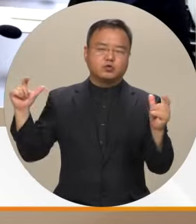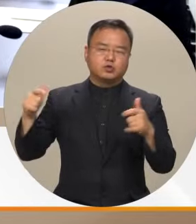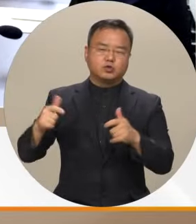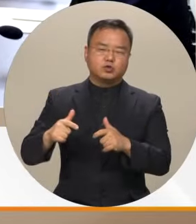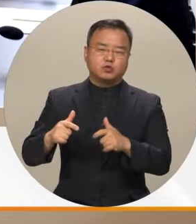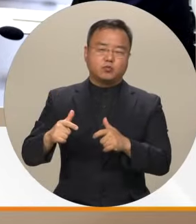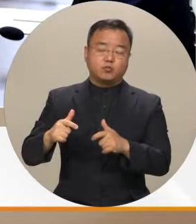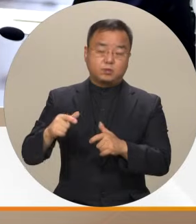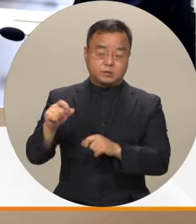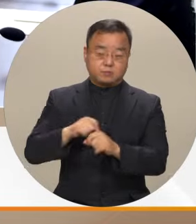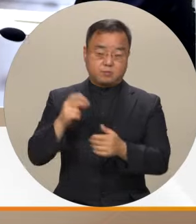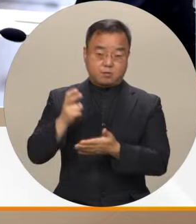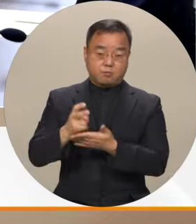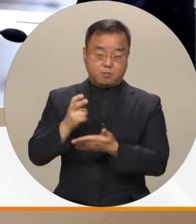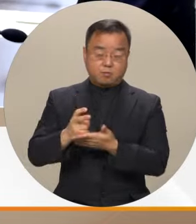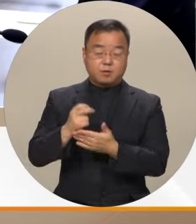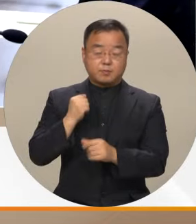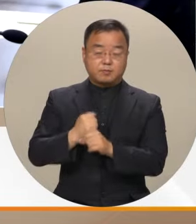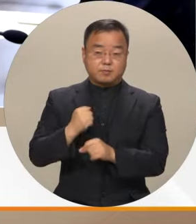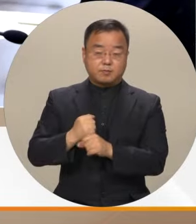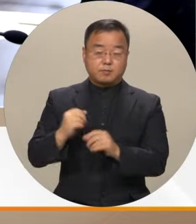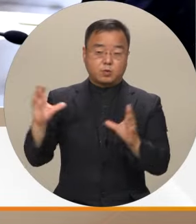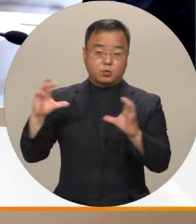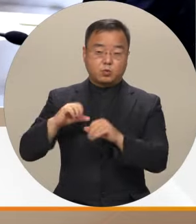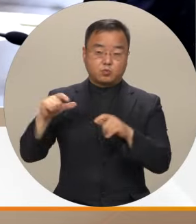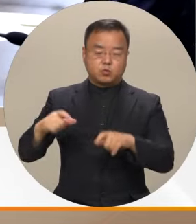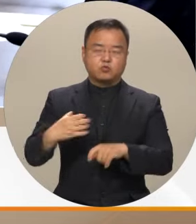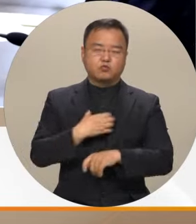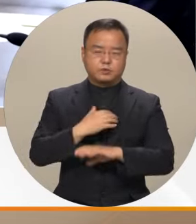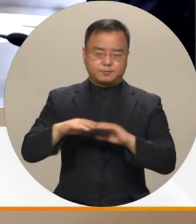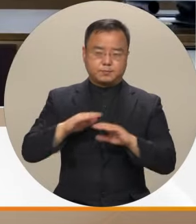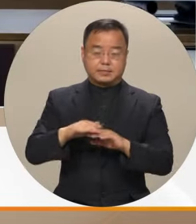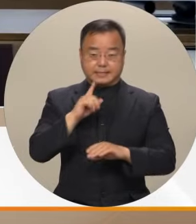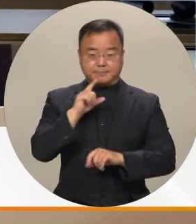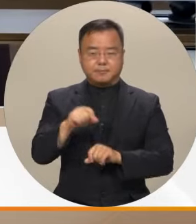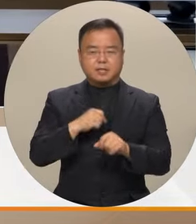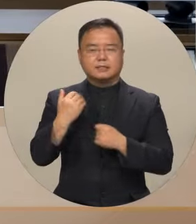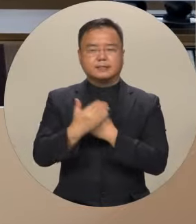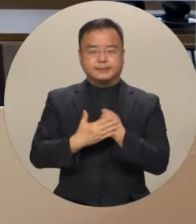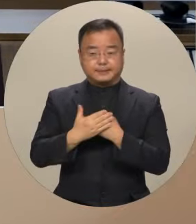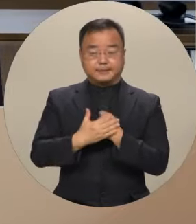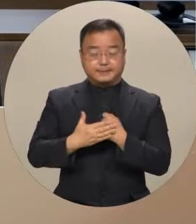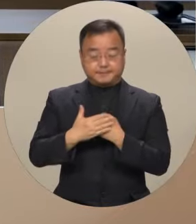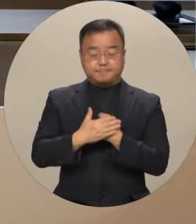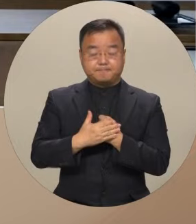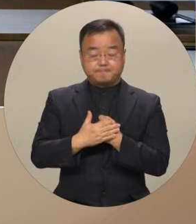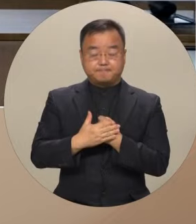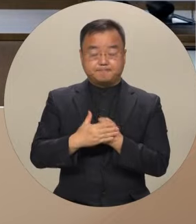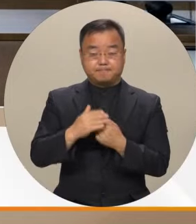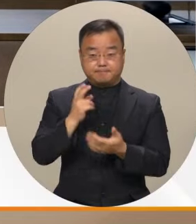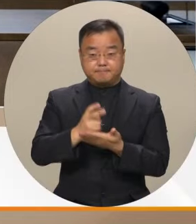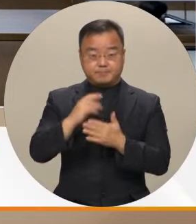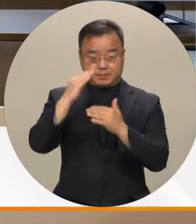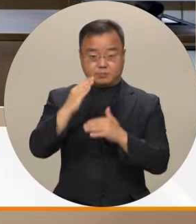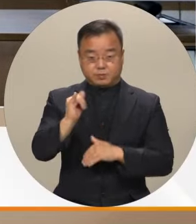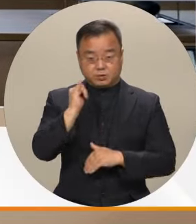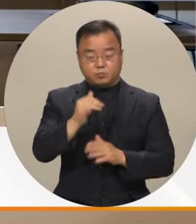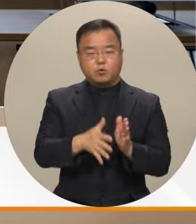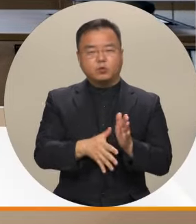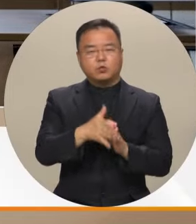위기 지역의 규제를 풀겠다 계획인데요 모두 26건의 특내 확대 방안이 남겼는데이 가운데 도시 지역 학생